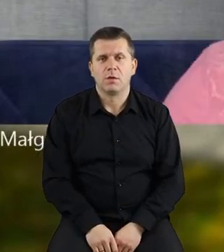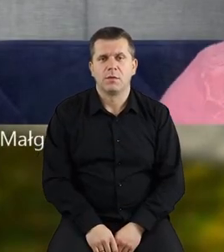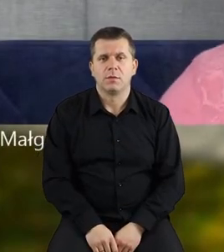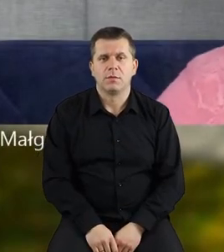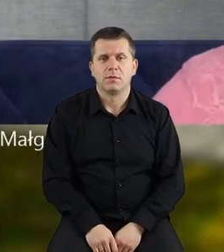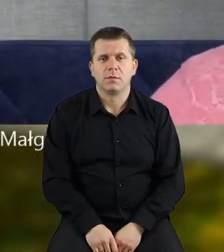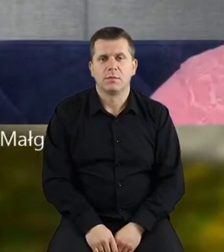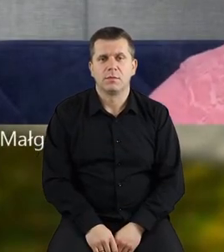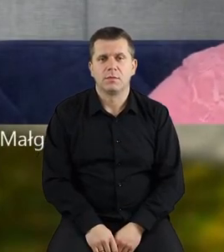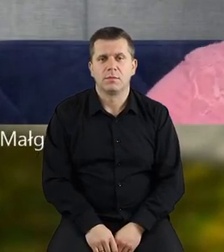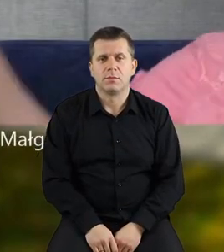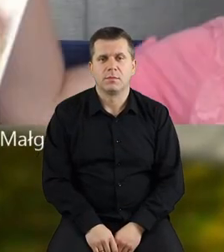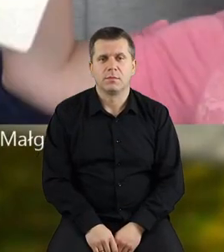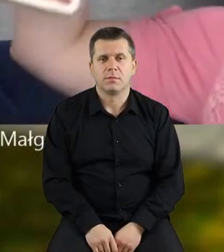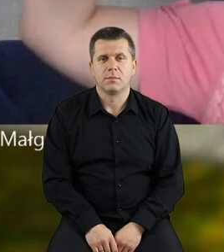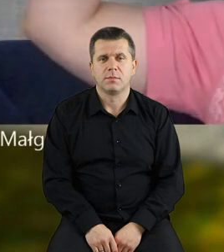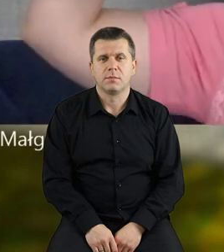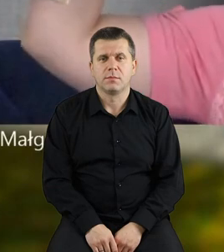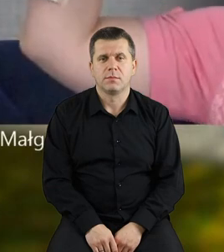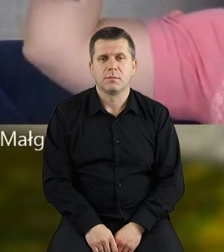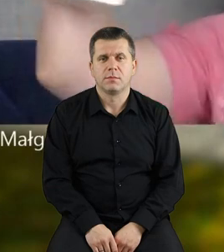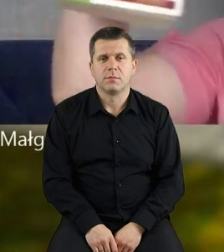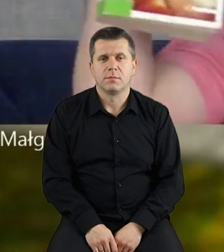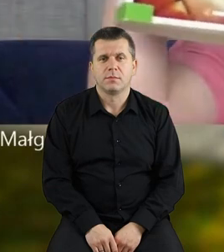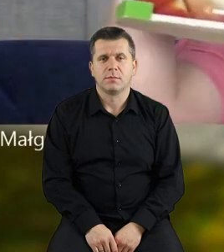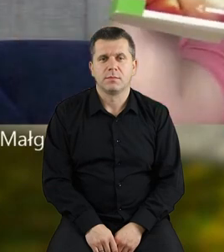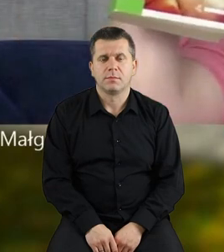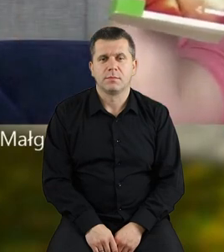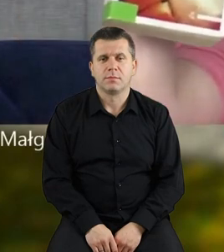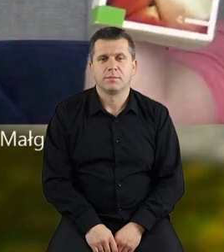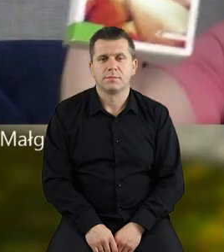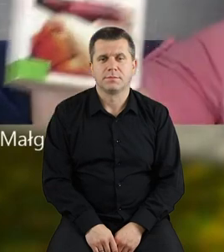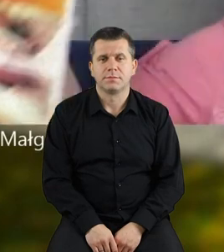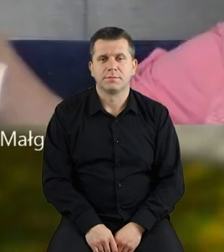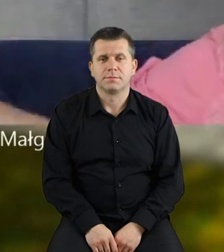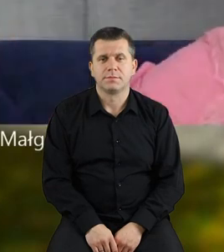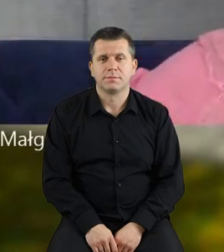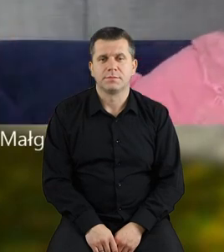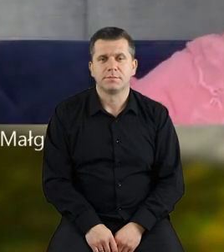Gorzko. Tutaj ją mam, proszę bardzo.